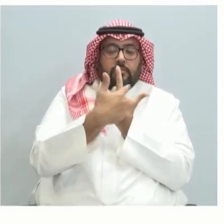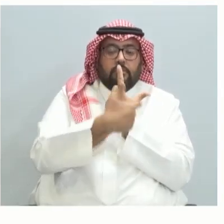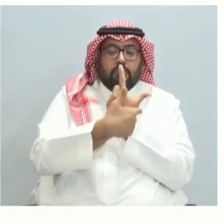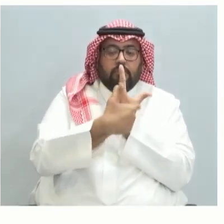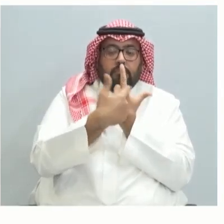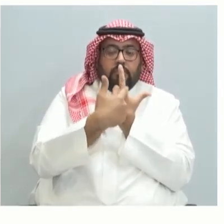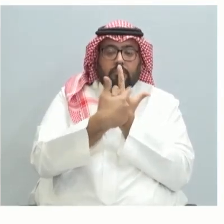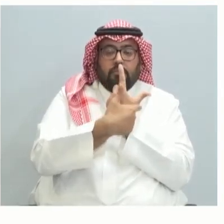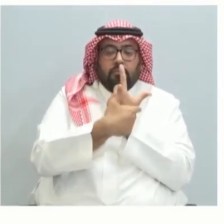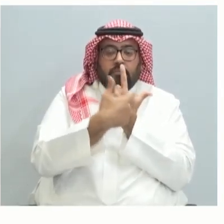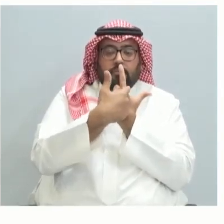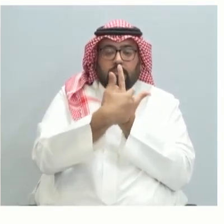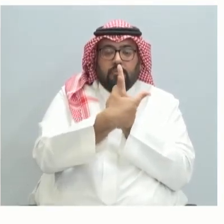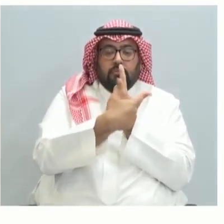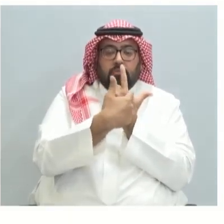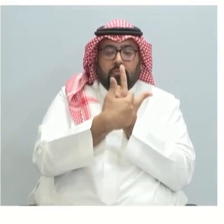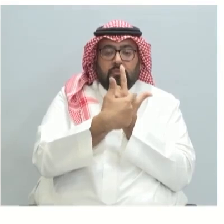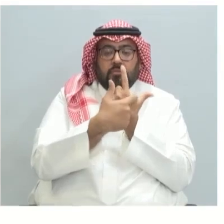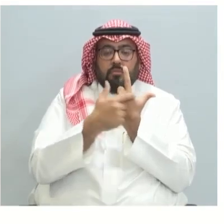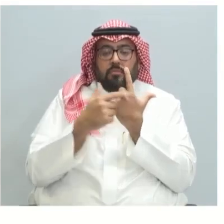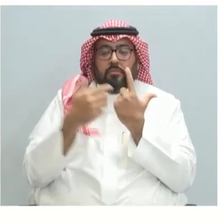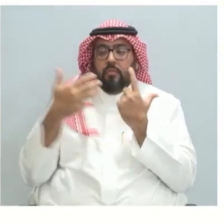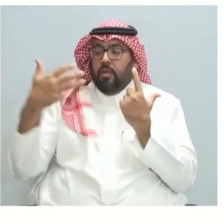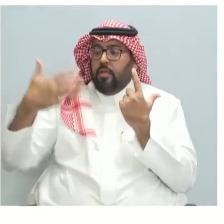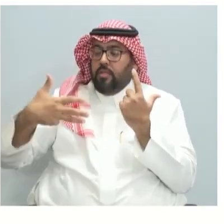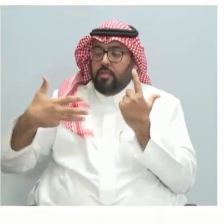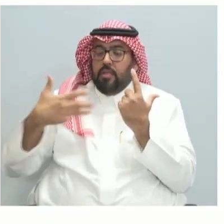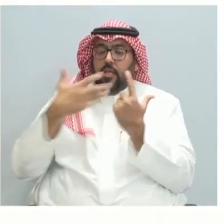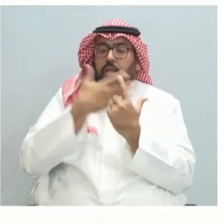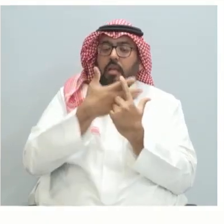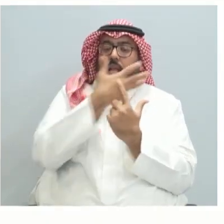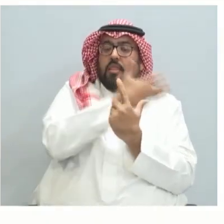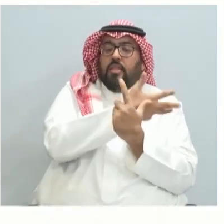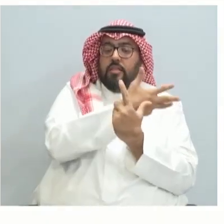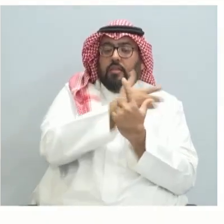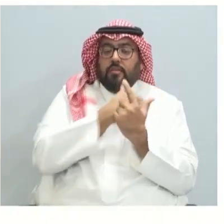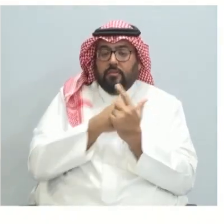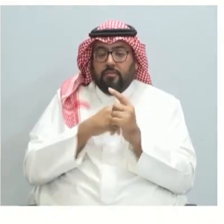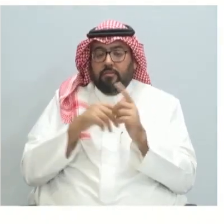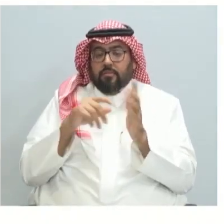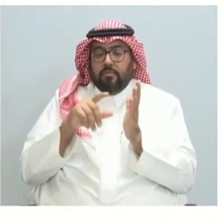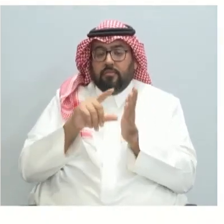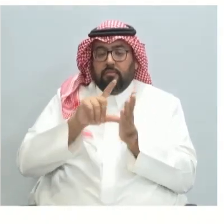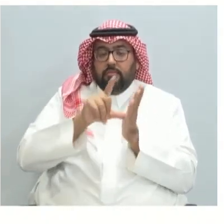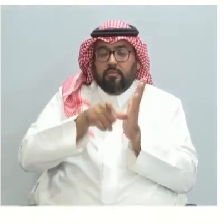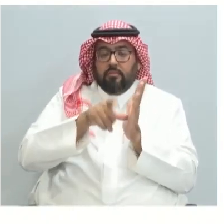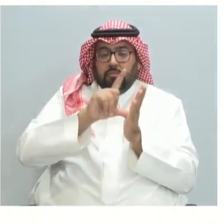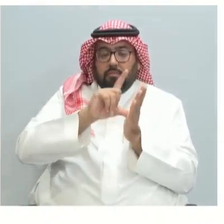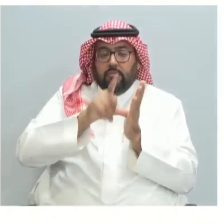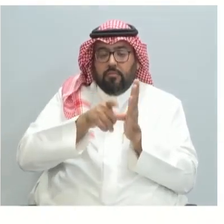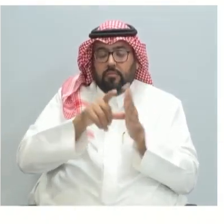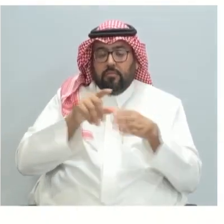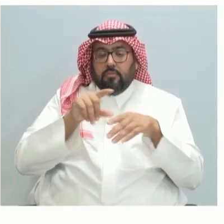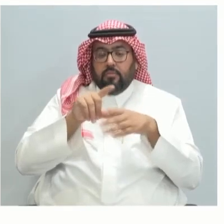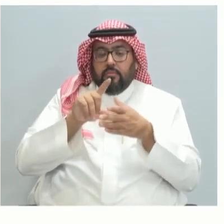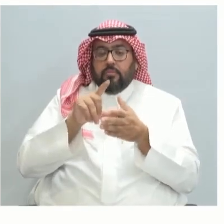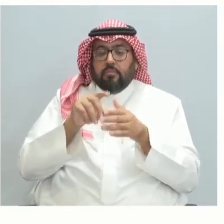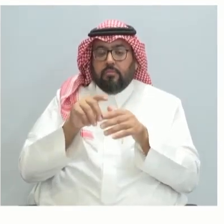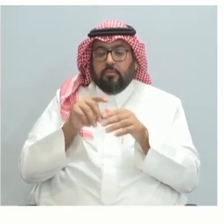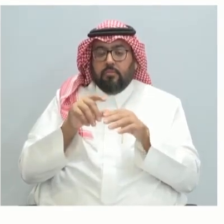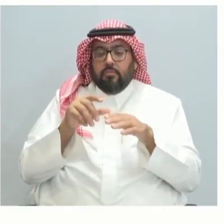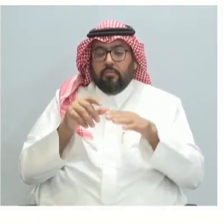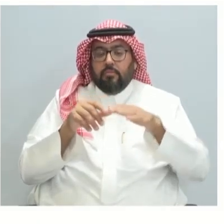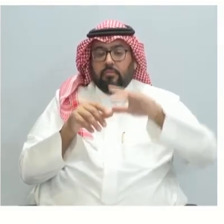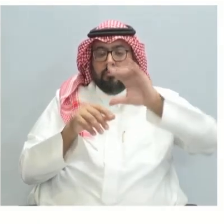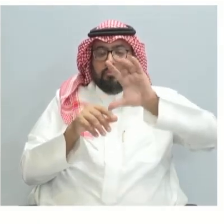زاويه قائمه اذا سوف نستخدم المنقله لرسم هنا نرسم نصف قطر